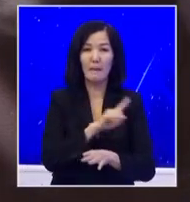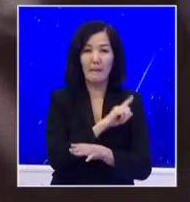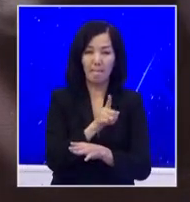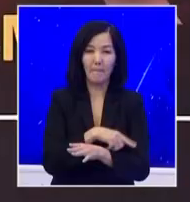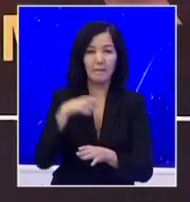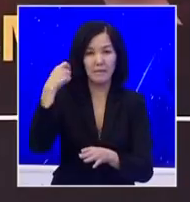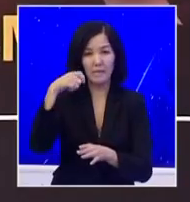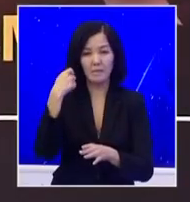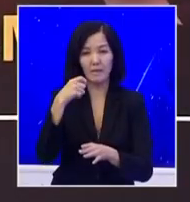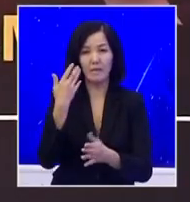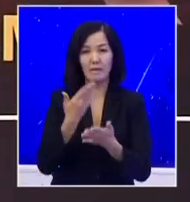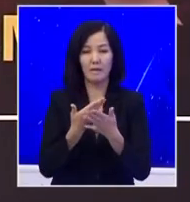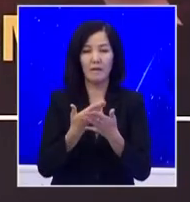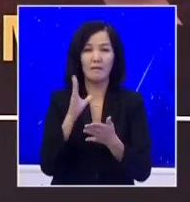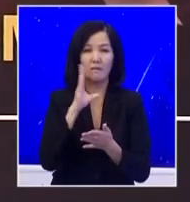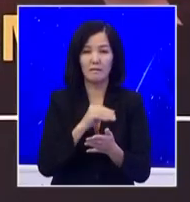көрсетті.